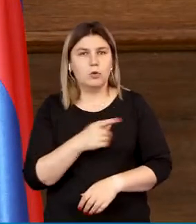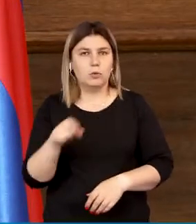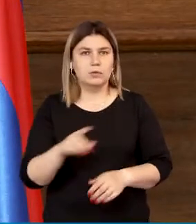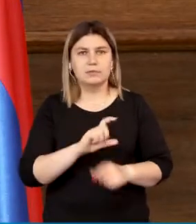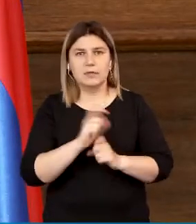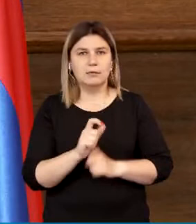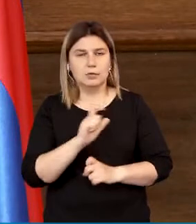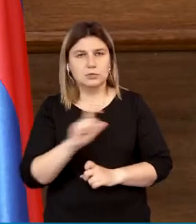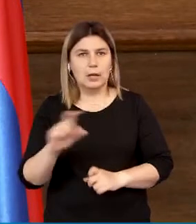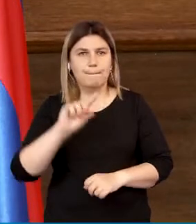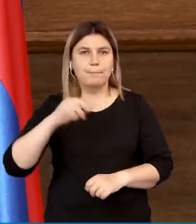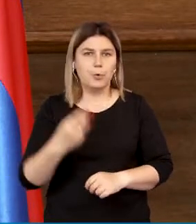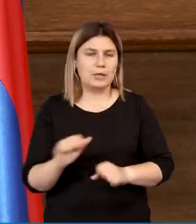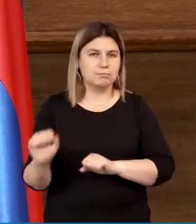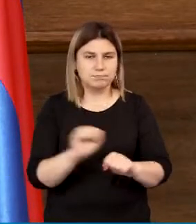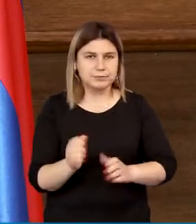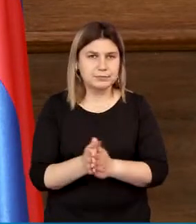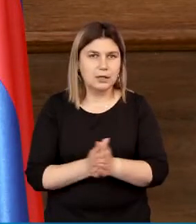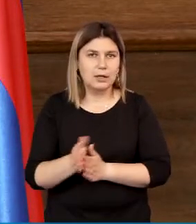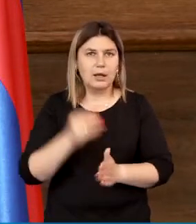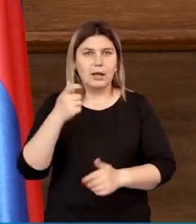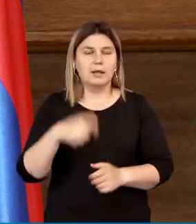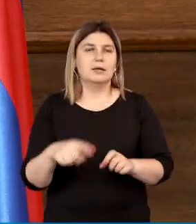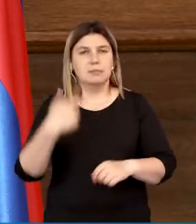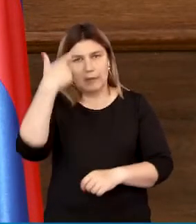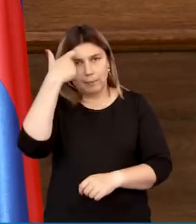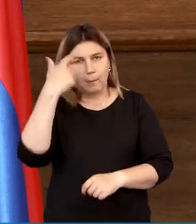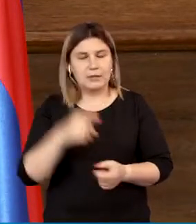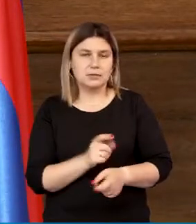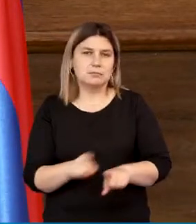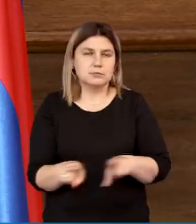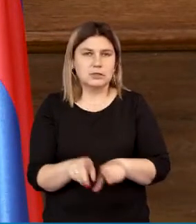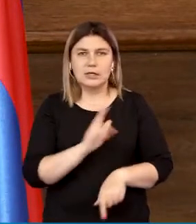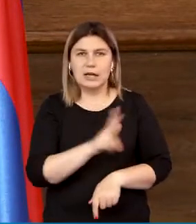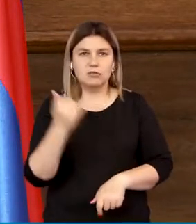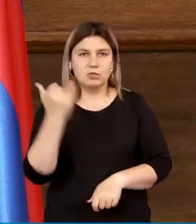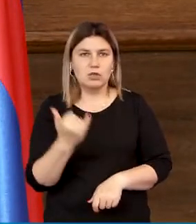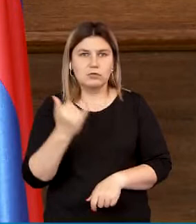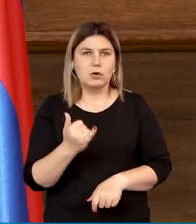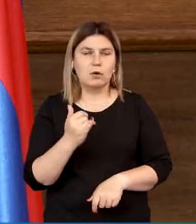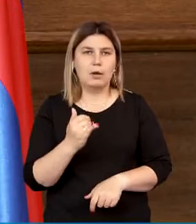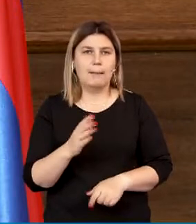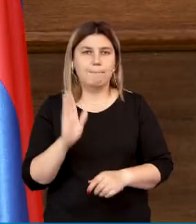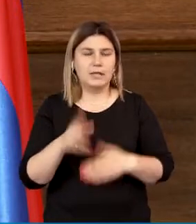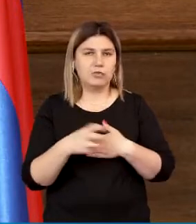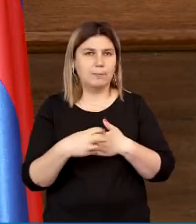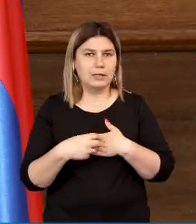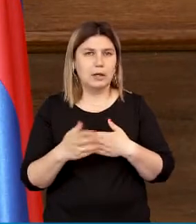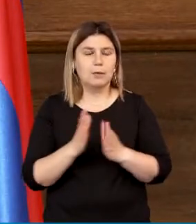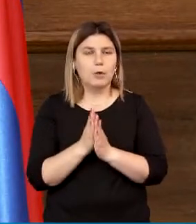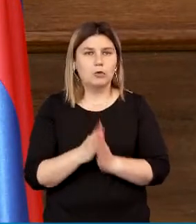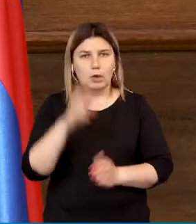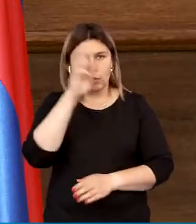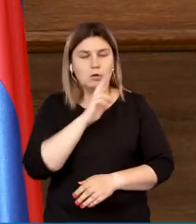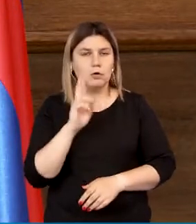bieżąco w płyny dezynfekcyjne, w termometry bezdotykowe, więc każde dziecko będzie na wejściu do szkoły badane i też bardzo prosimy rodziców o